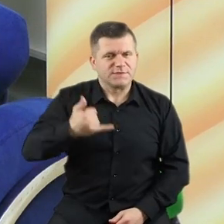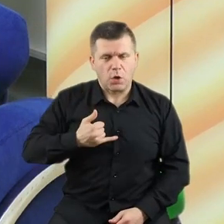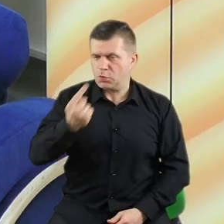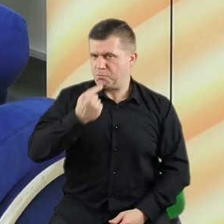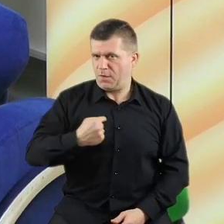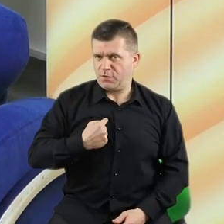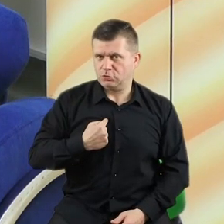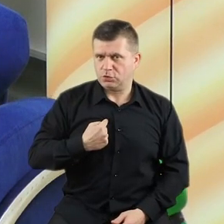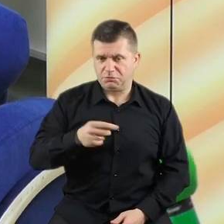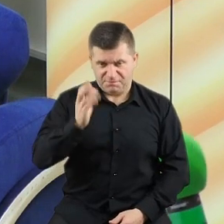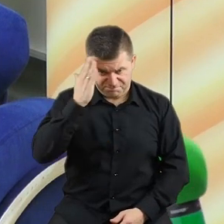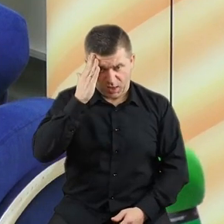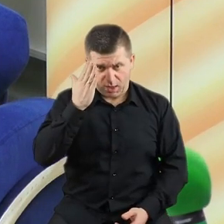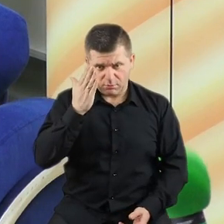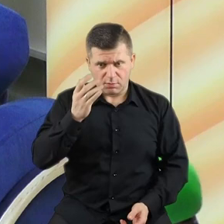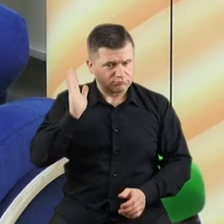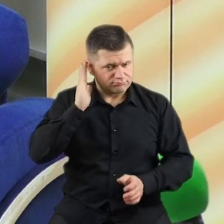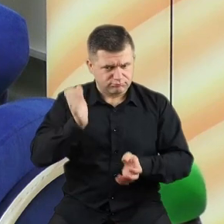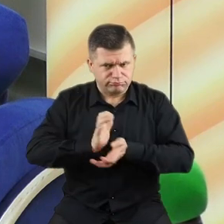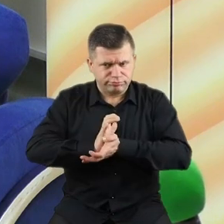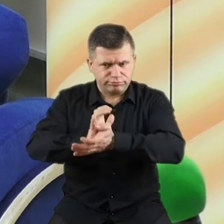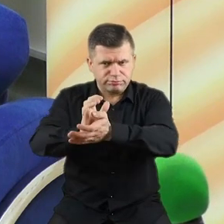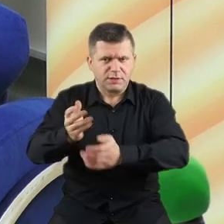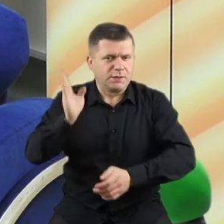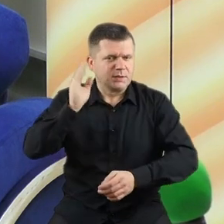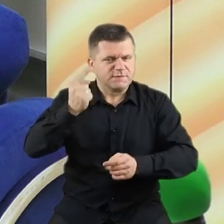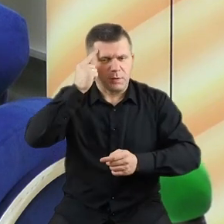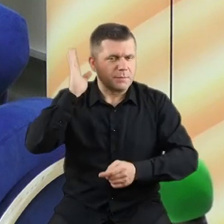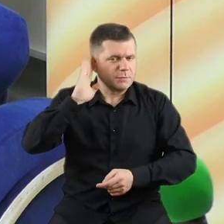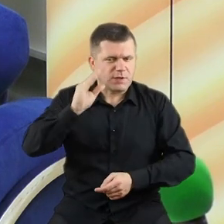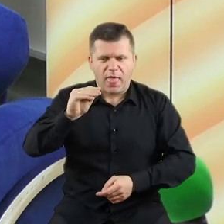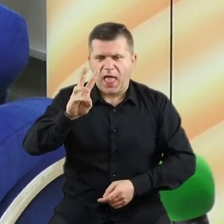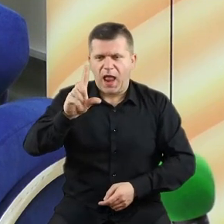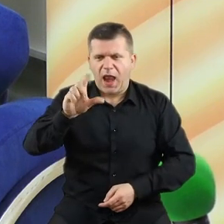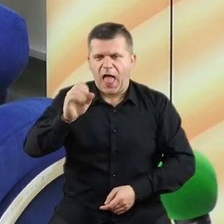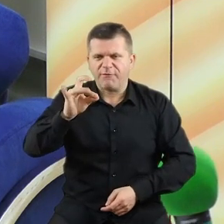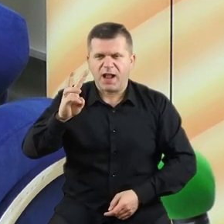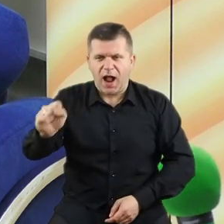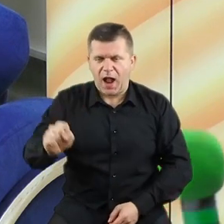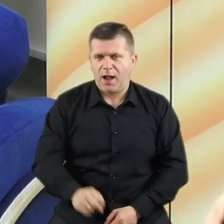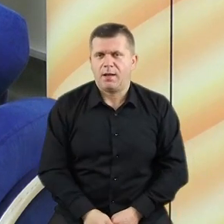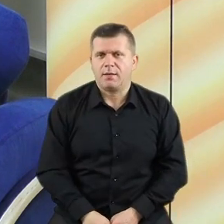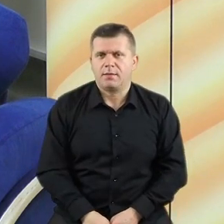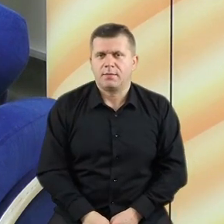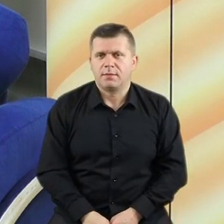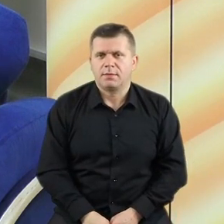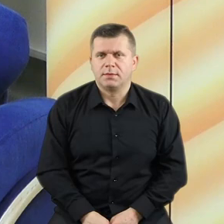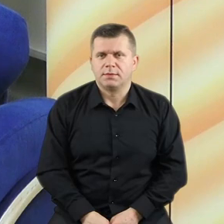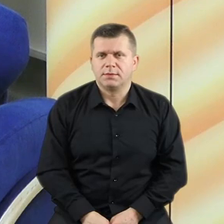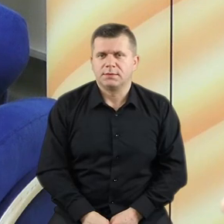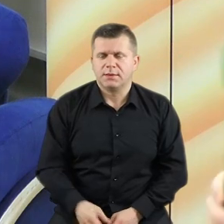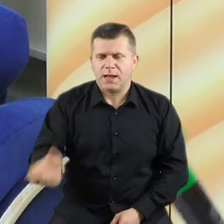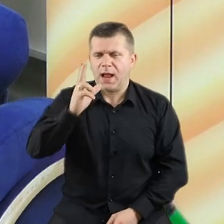mnie zadzwonił i powiedział, że czy wiem, że właśnie wyszły wspomnienia Michaela Wicka, tego człowieka, który... Z Kaliningradu,